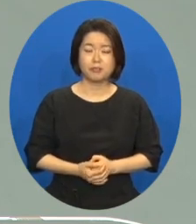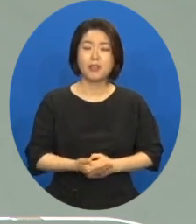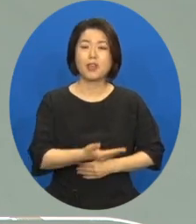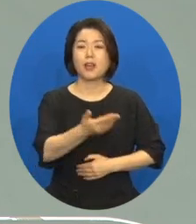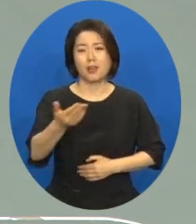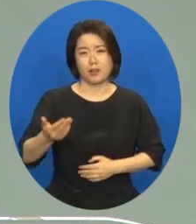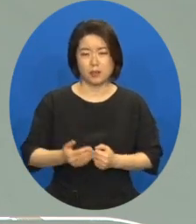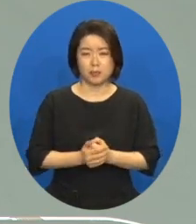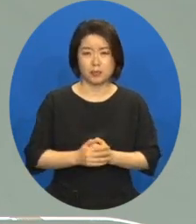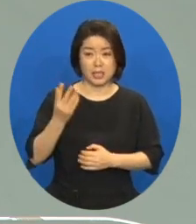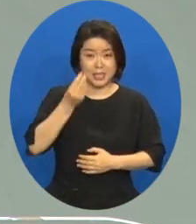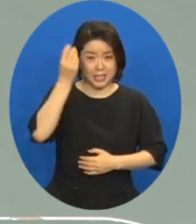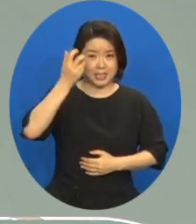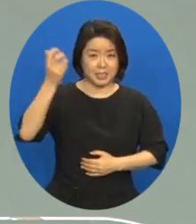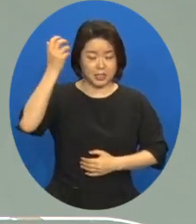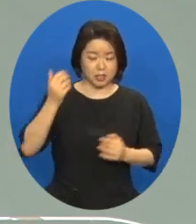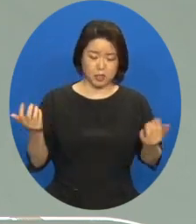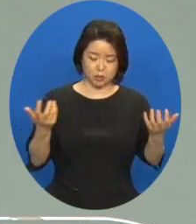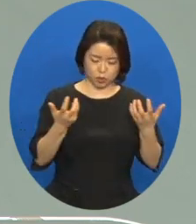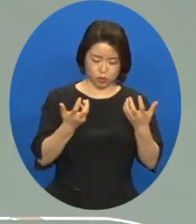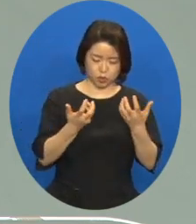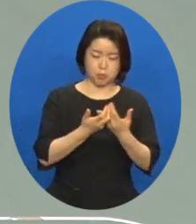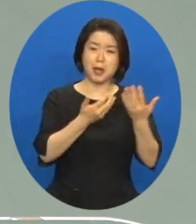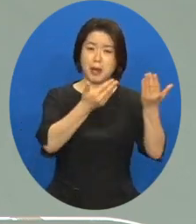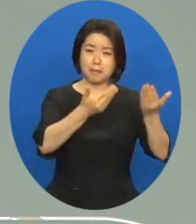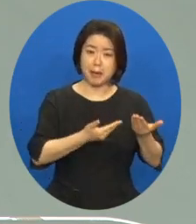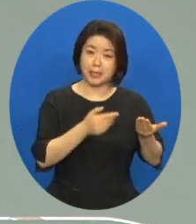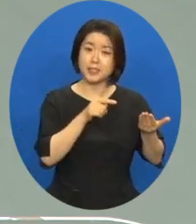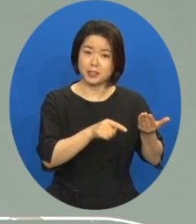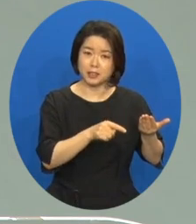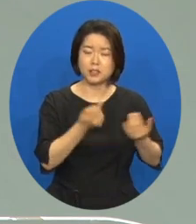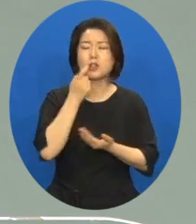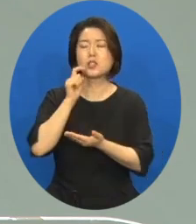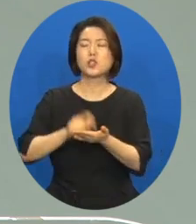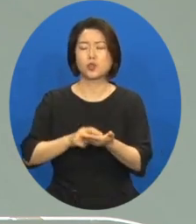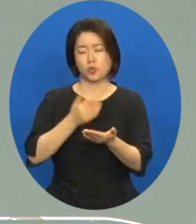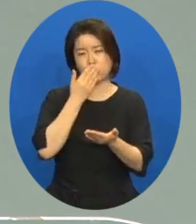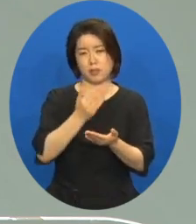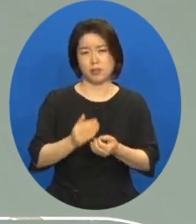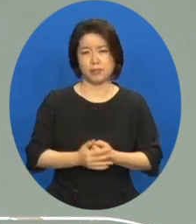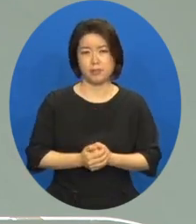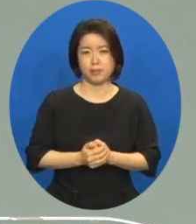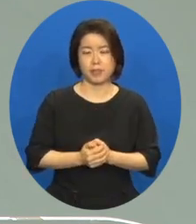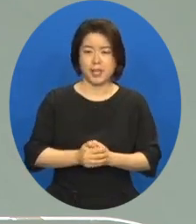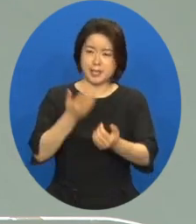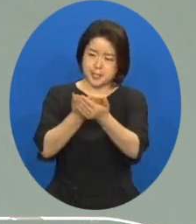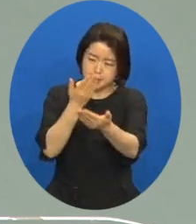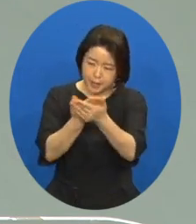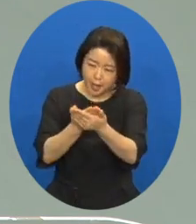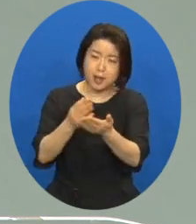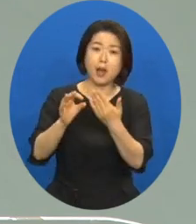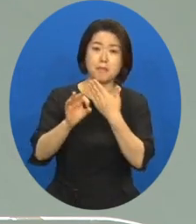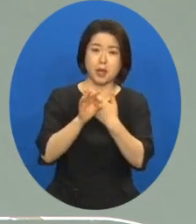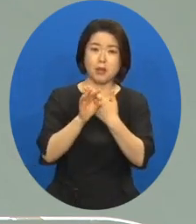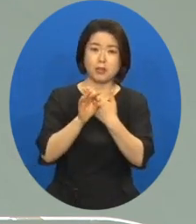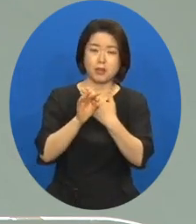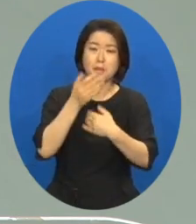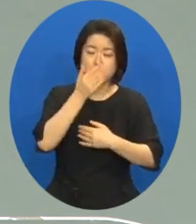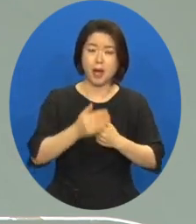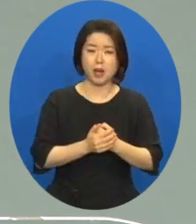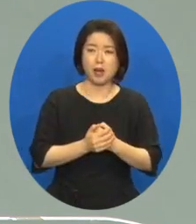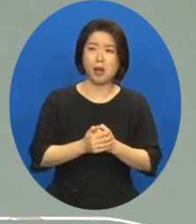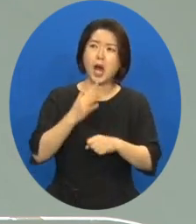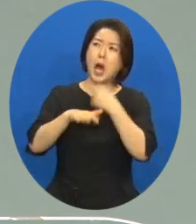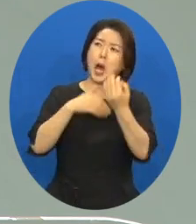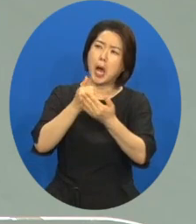여러분, 성령 충만함 받는 것은요 너무 쉬워요. 하여튼 달라기만 하면 돼요. 하나님, 성령 충만함